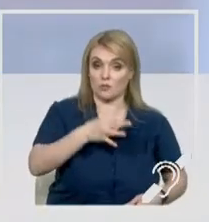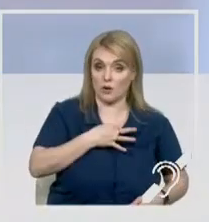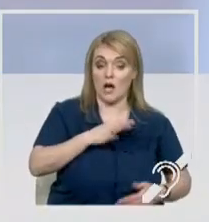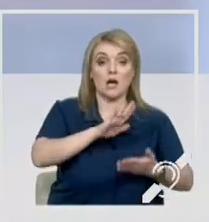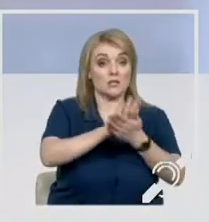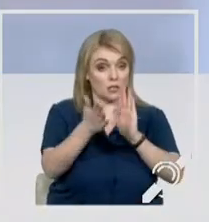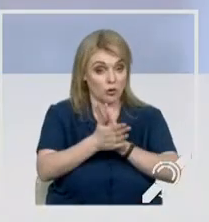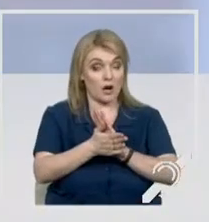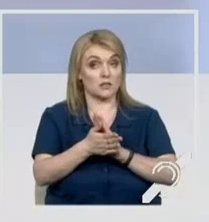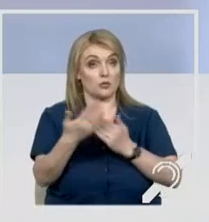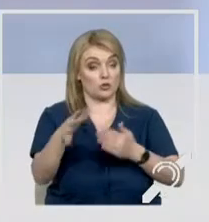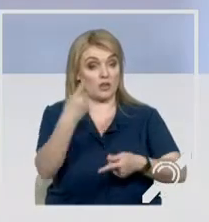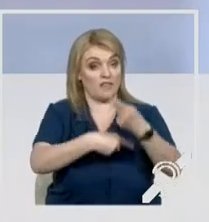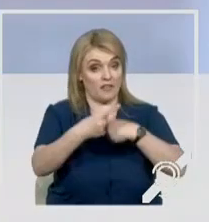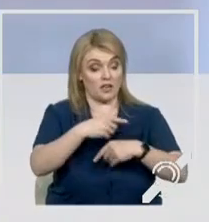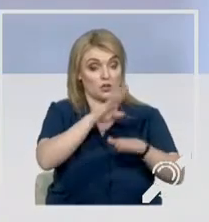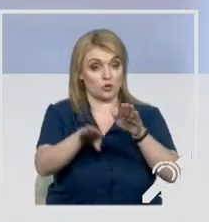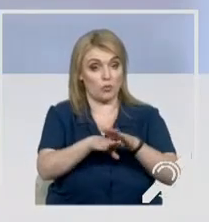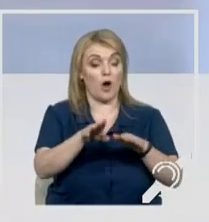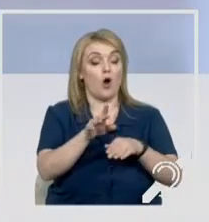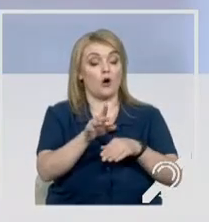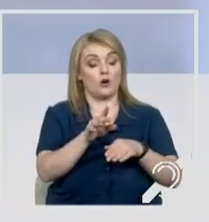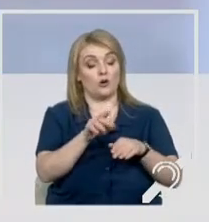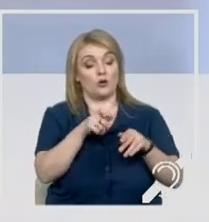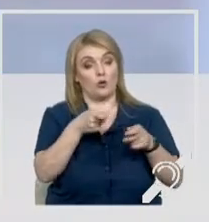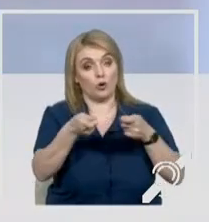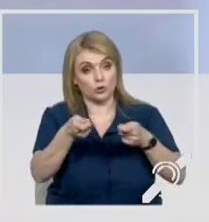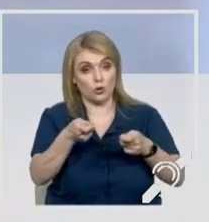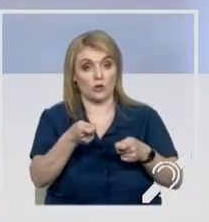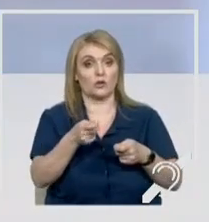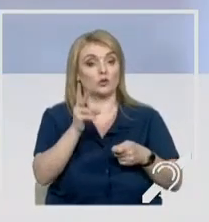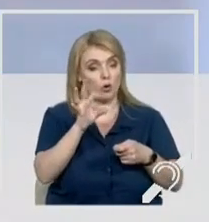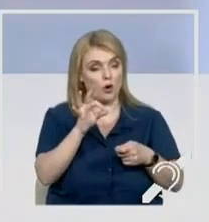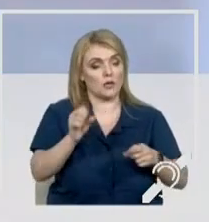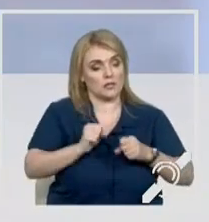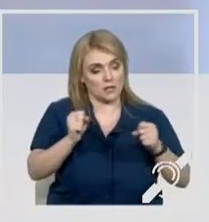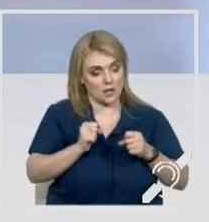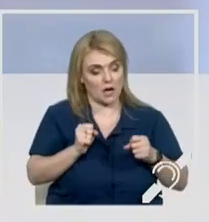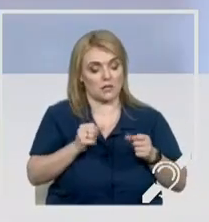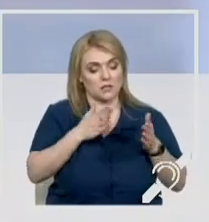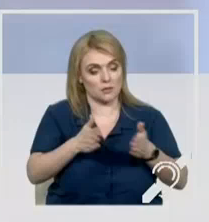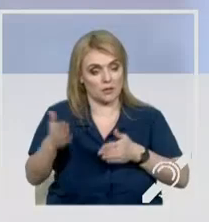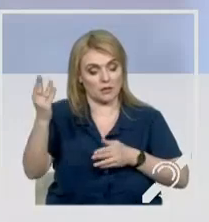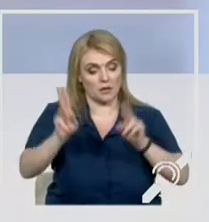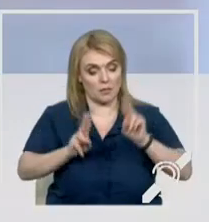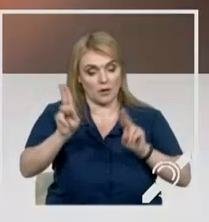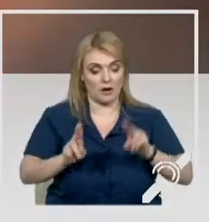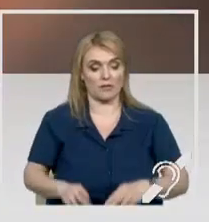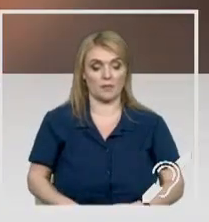că deși situația rine sub control sunt vigilenți și respectă măsurile de siguranță impuse de auto